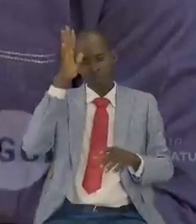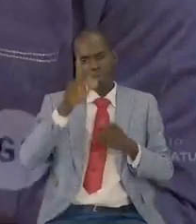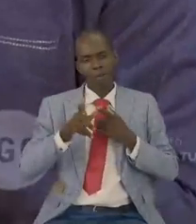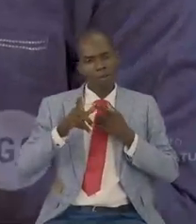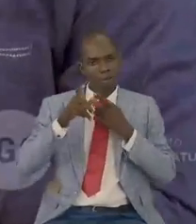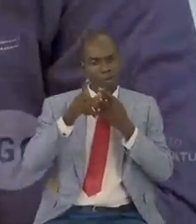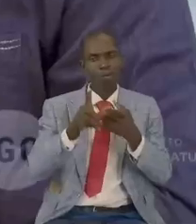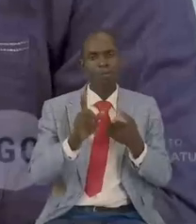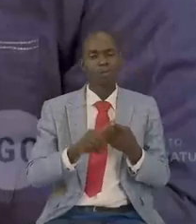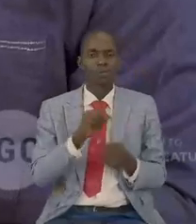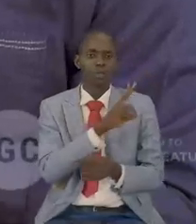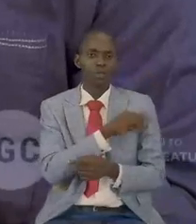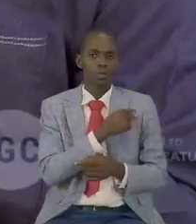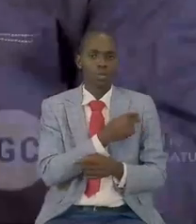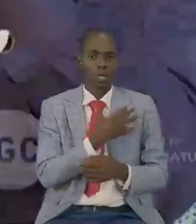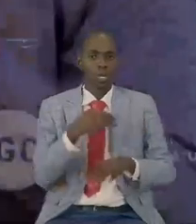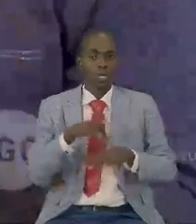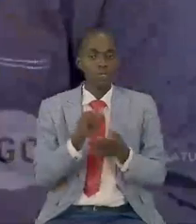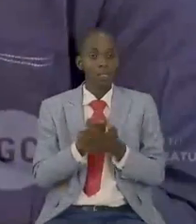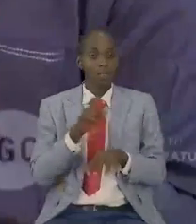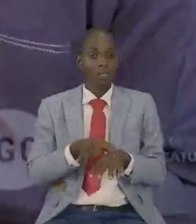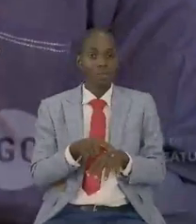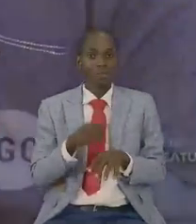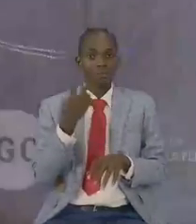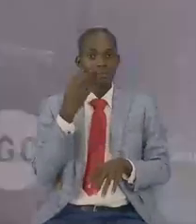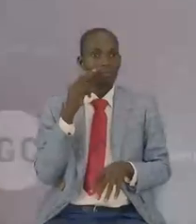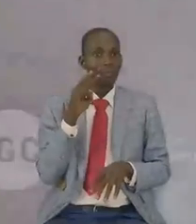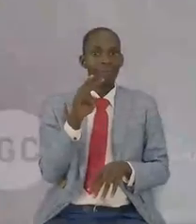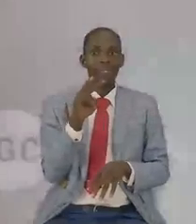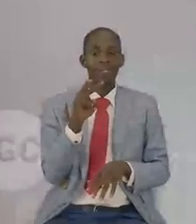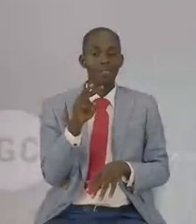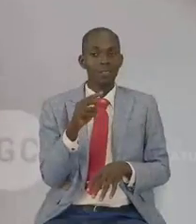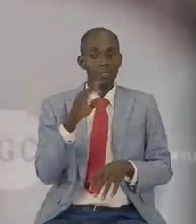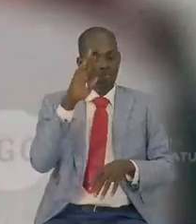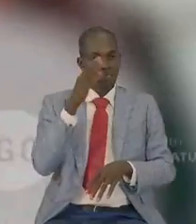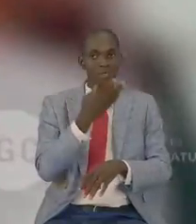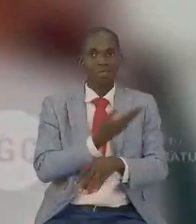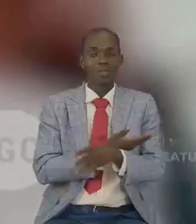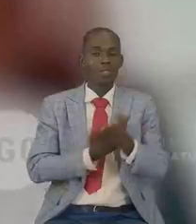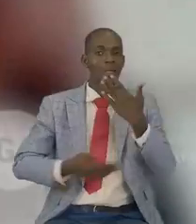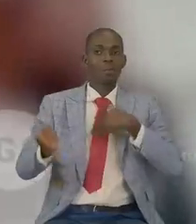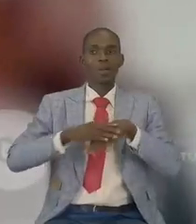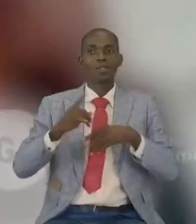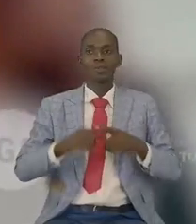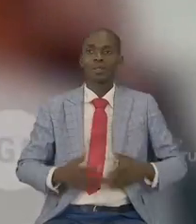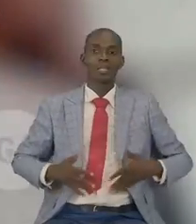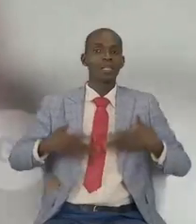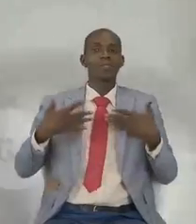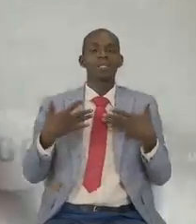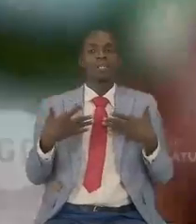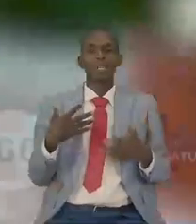à ce niveau-là, voici Prince Will est revenu à la vie.